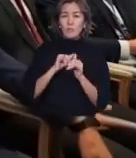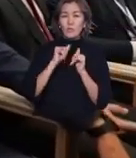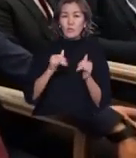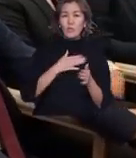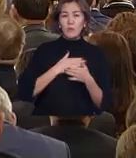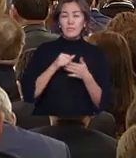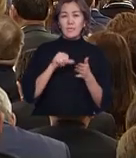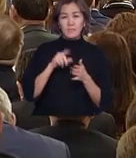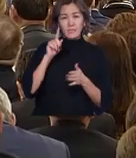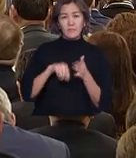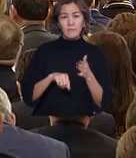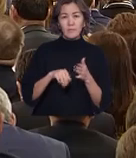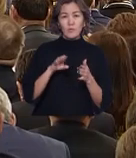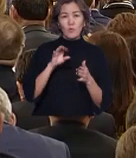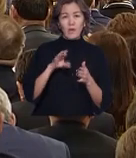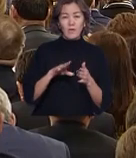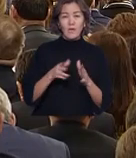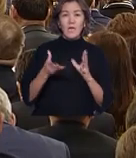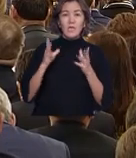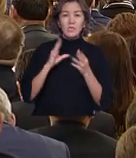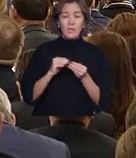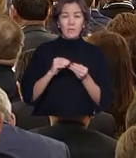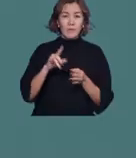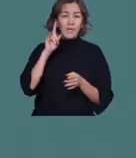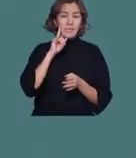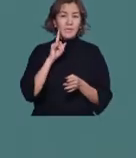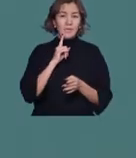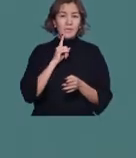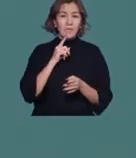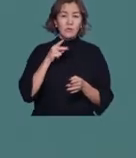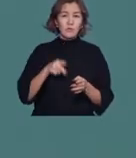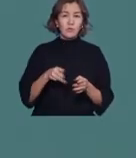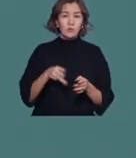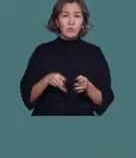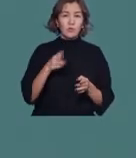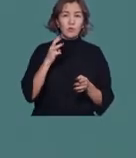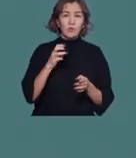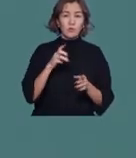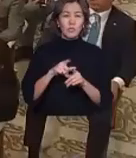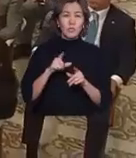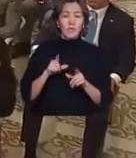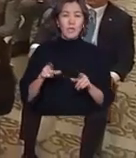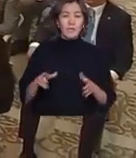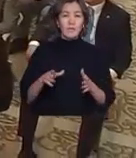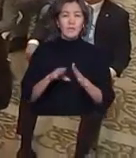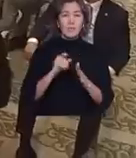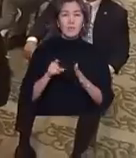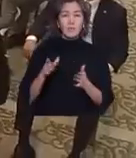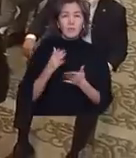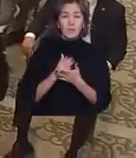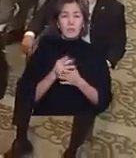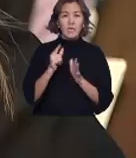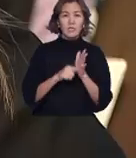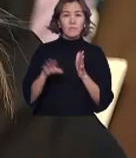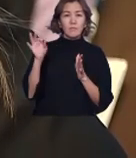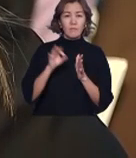өркендетуге атсалысады деп сенемін деді Қасым Жомарт Кемелұлы. Жалпы елімізде 3300-ден аса мәслихат депутаты бар.